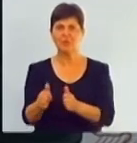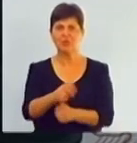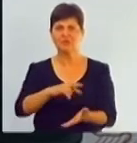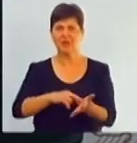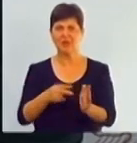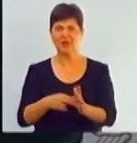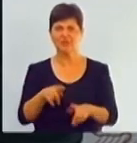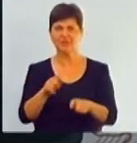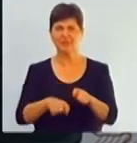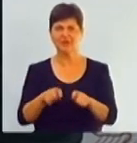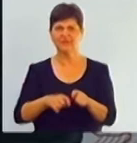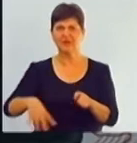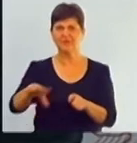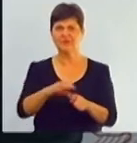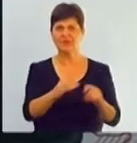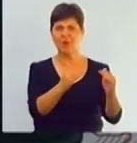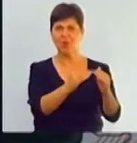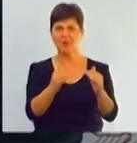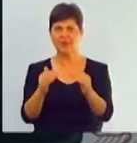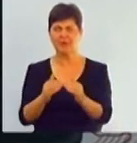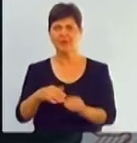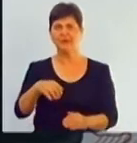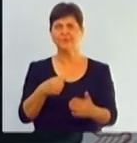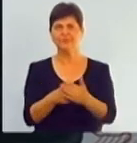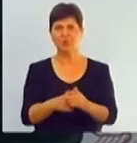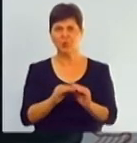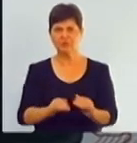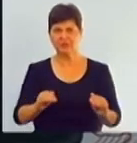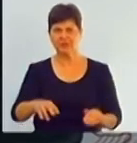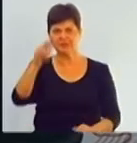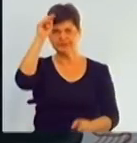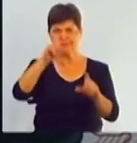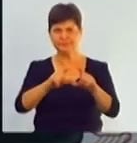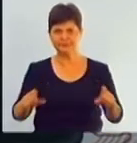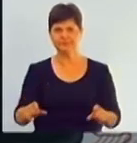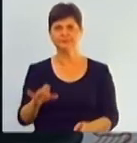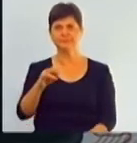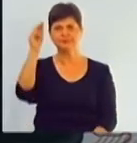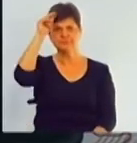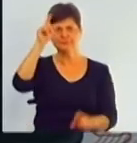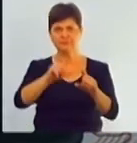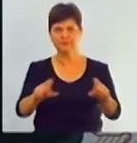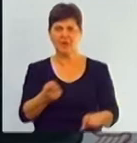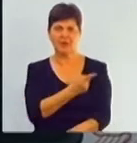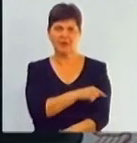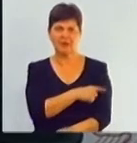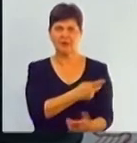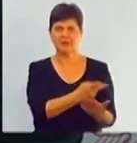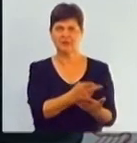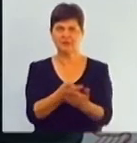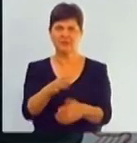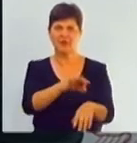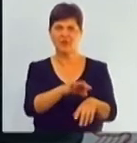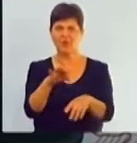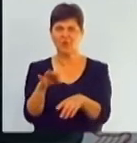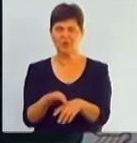зазначених об'єктів, також дошкільних навчальних закладів, загальноосвітніх, а також лікарень з стаціонарними хворими.